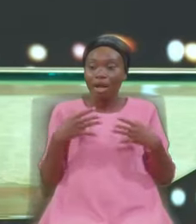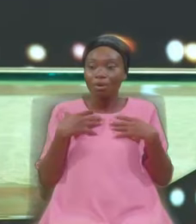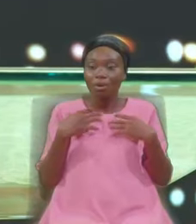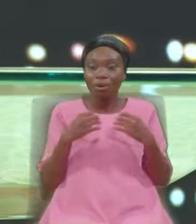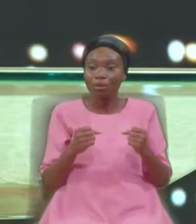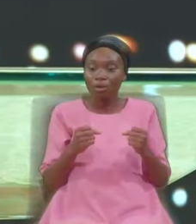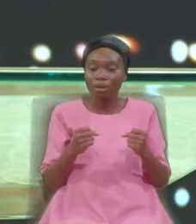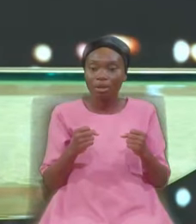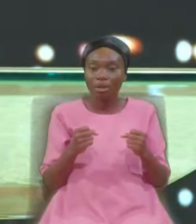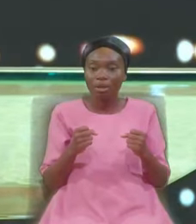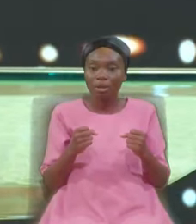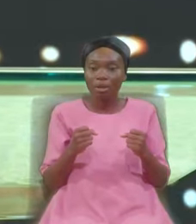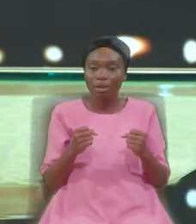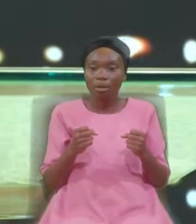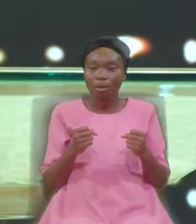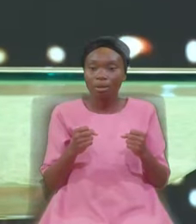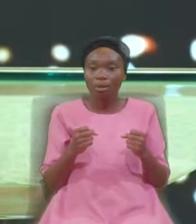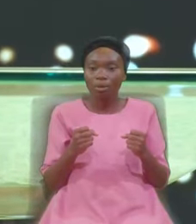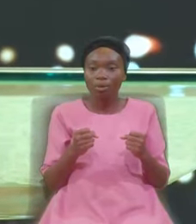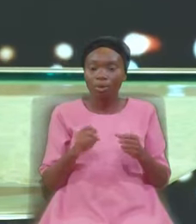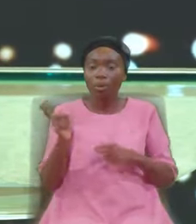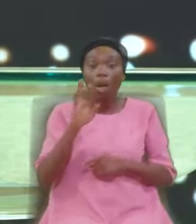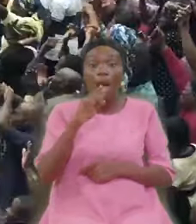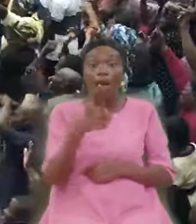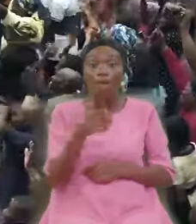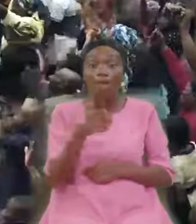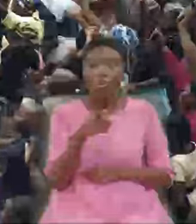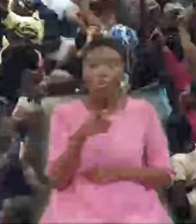La guérison totale pour vous. Où êtes-vous?